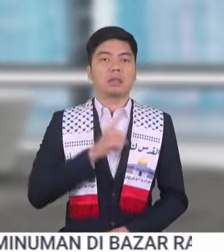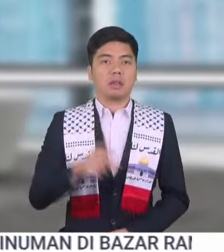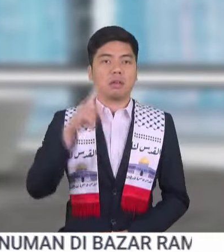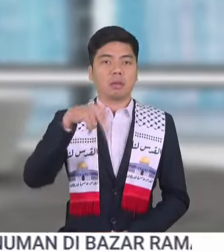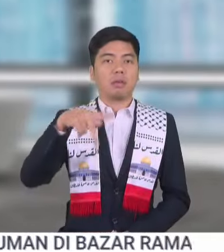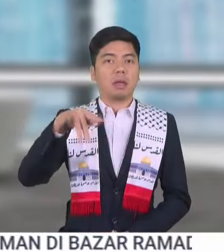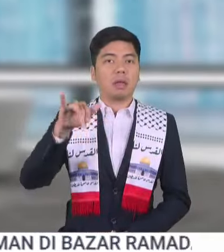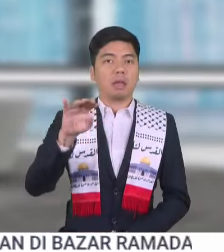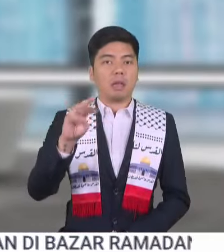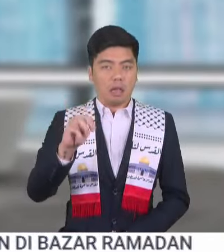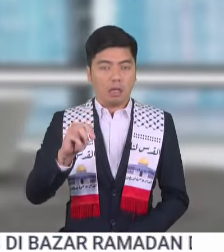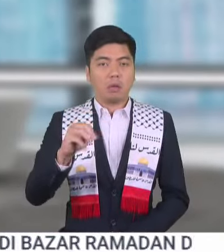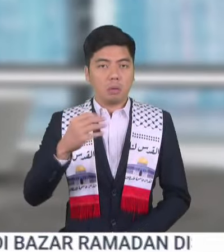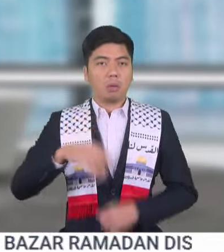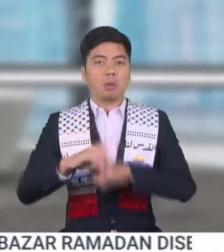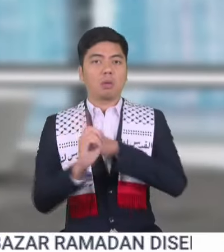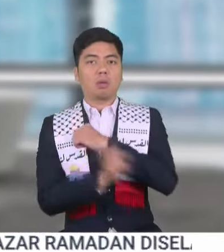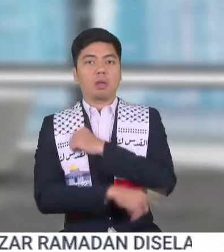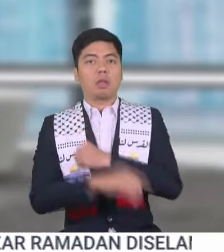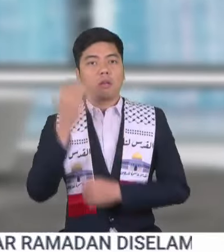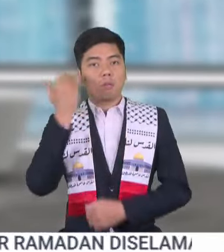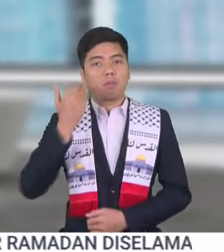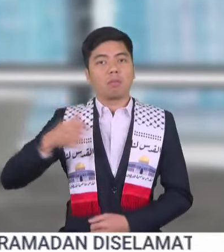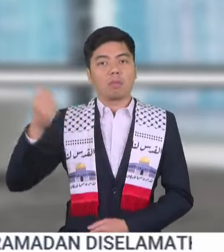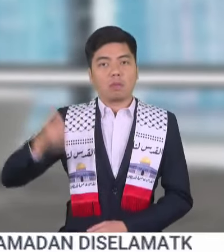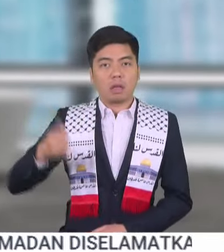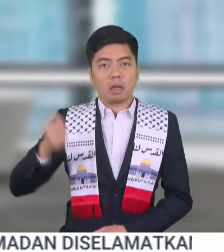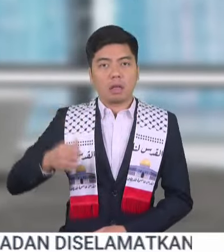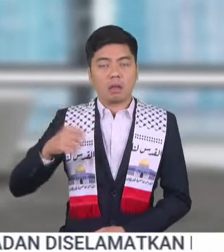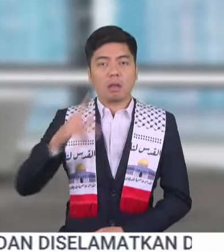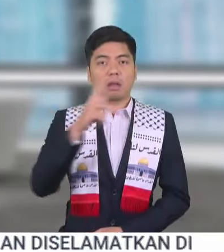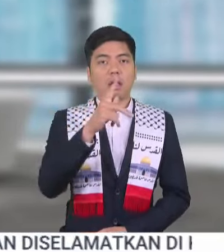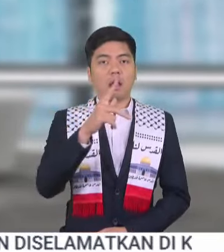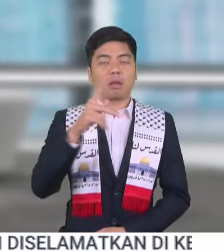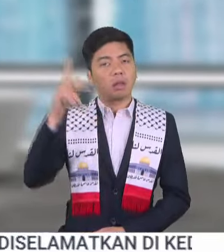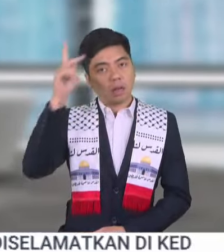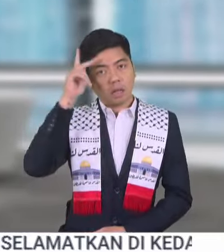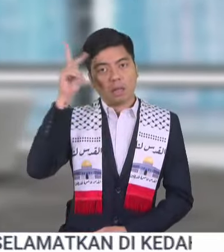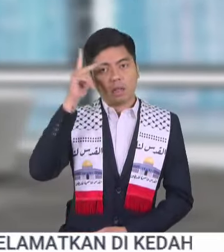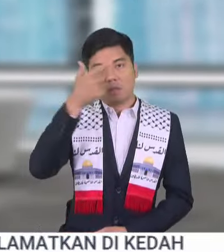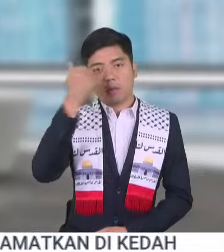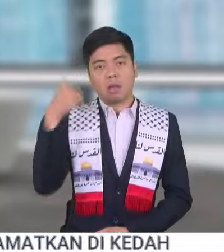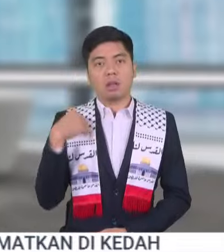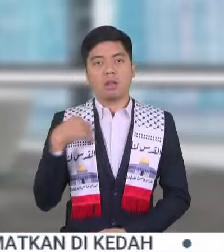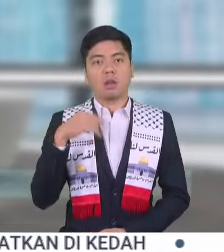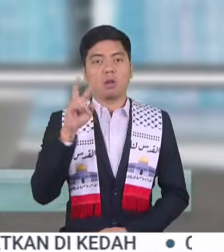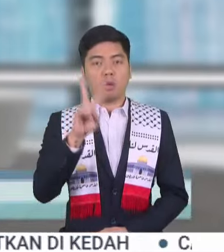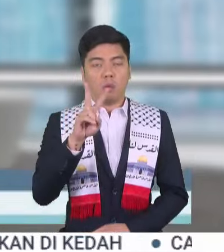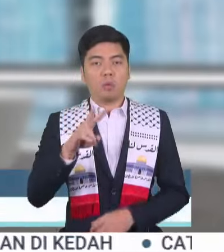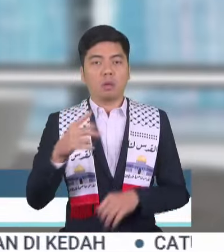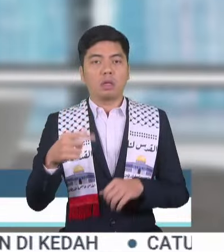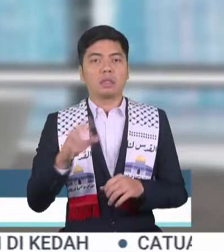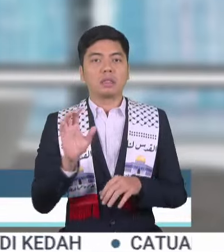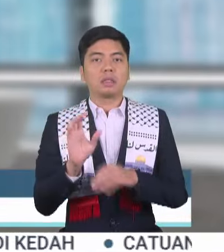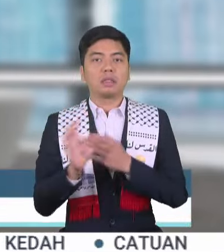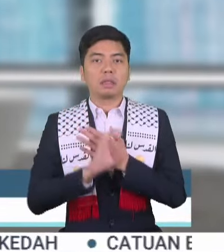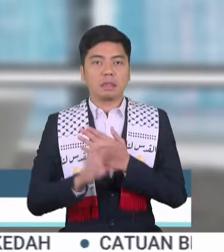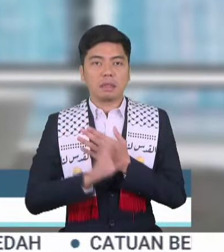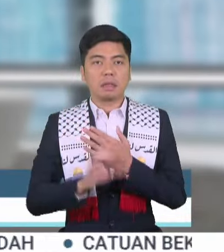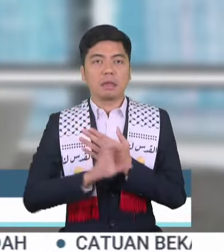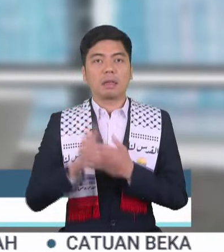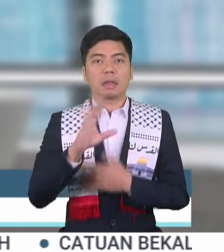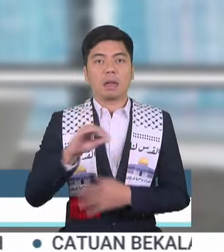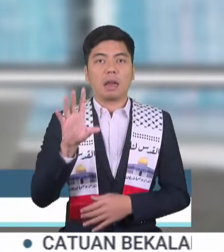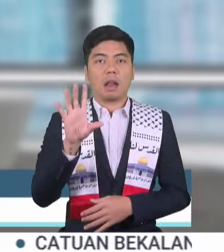Malaysia PPIM didakwa di Mahkamah Magistrate Kota Baru atas dua pertuduhan ugutan jenayah dan menyebabkan kecederaan kepada seorang